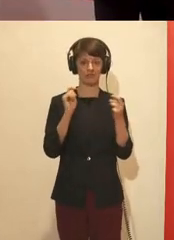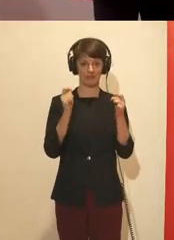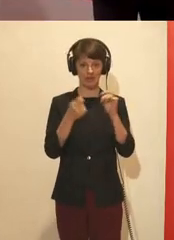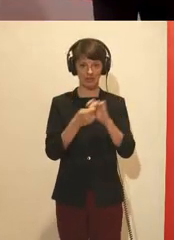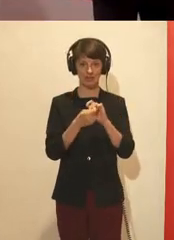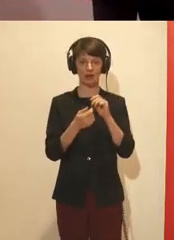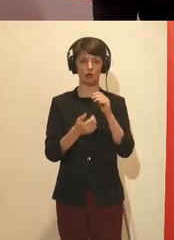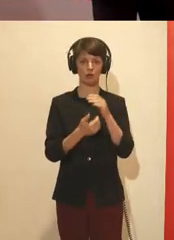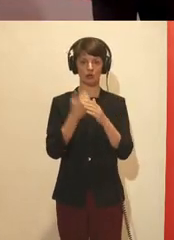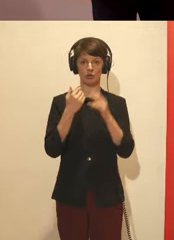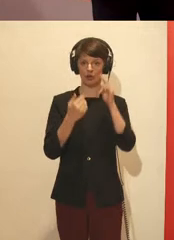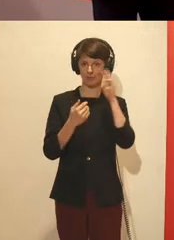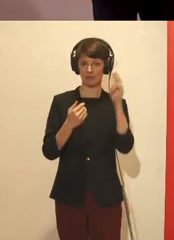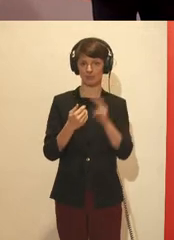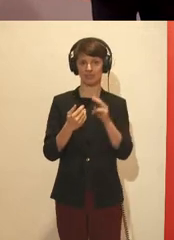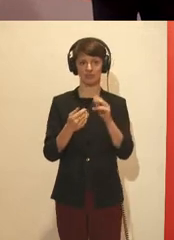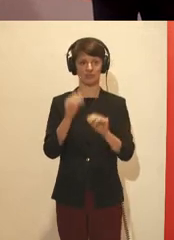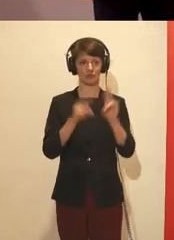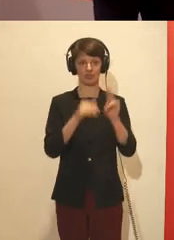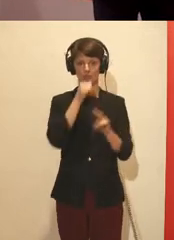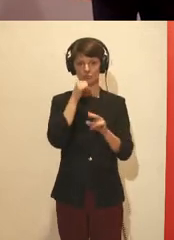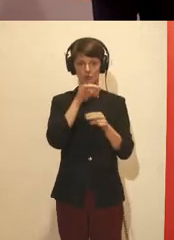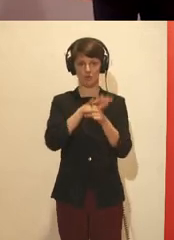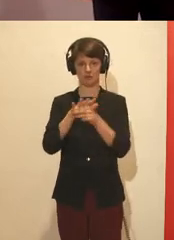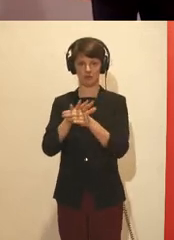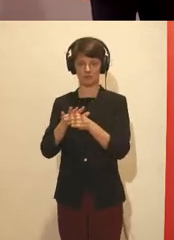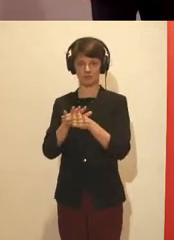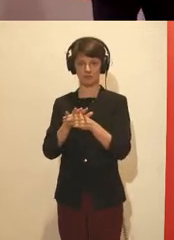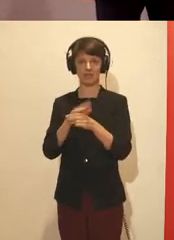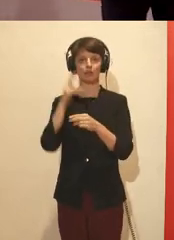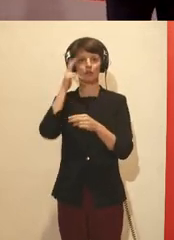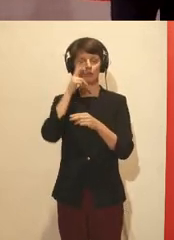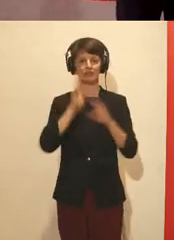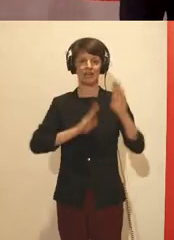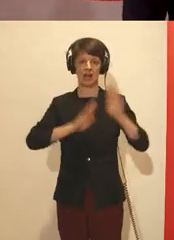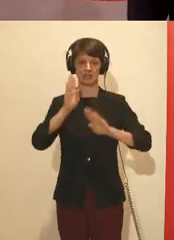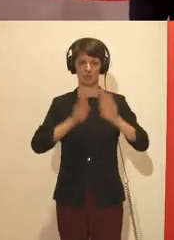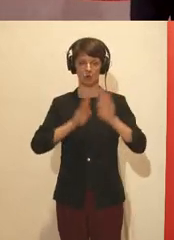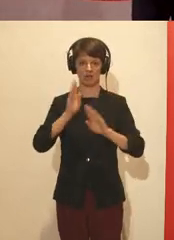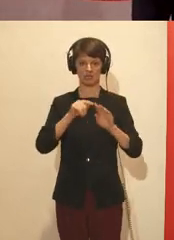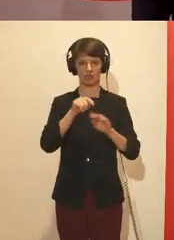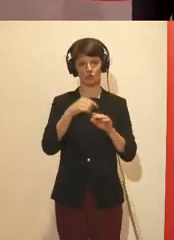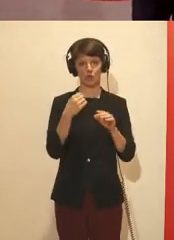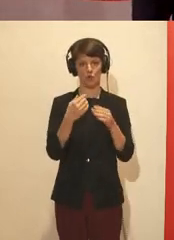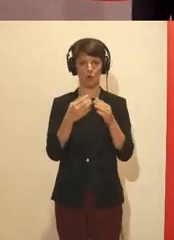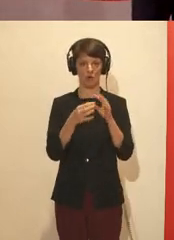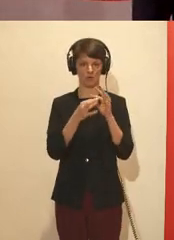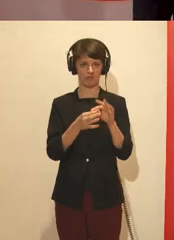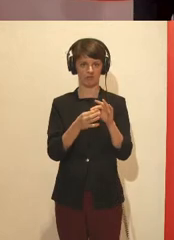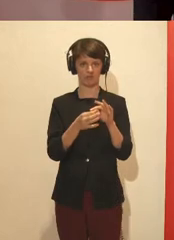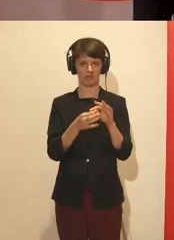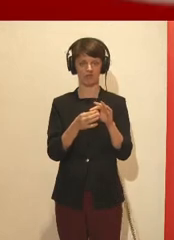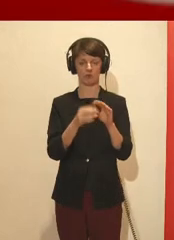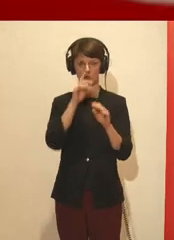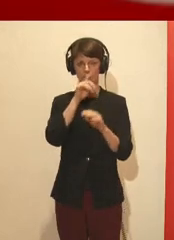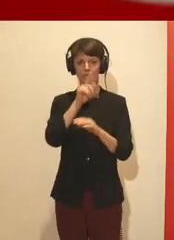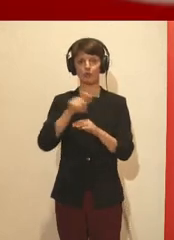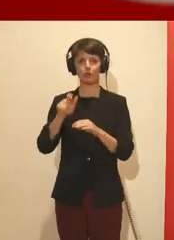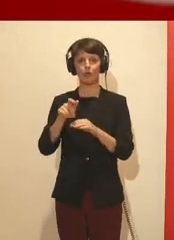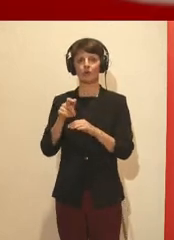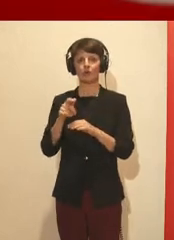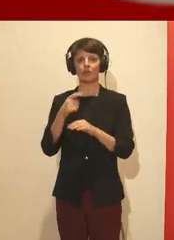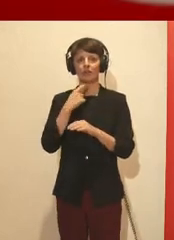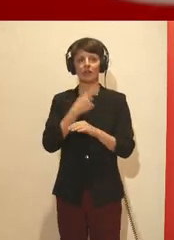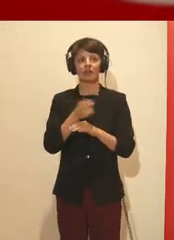unterschiedlichsten berufsfeldern kriegt das ist das was sozialdemokratie ausmacht und nicht dass man eben auf die reinfeldt die sagen passt mal auf